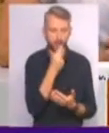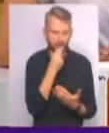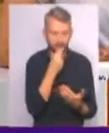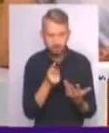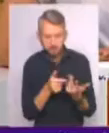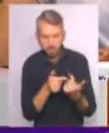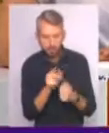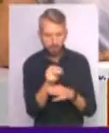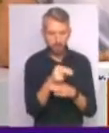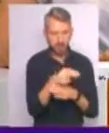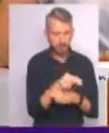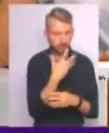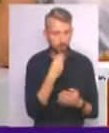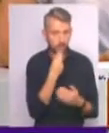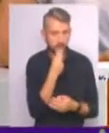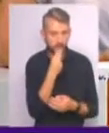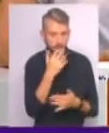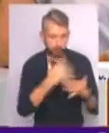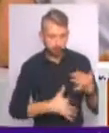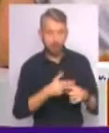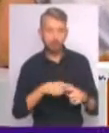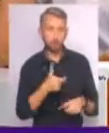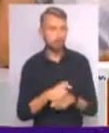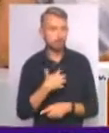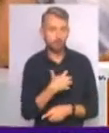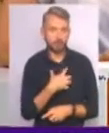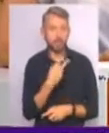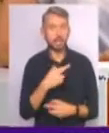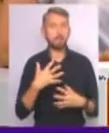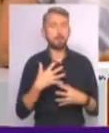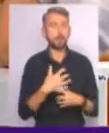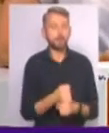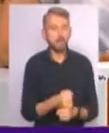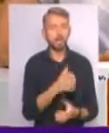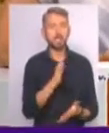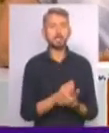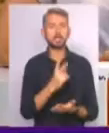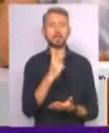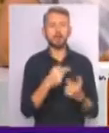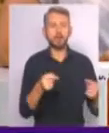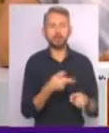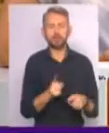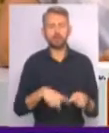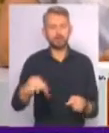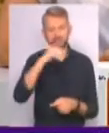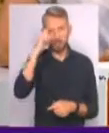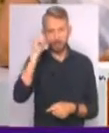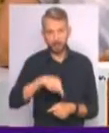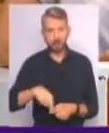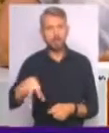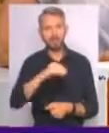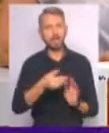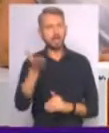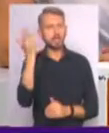там подкорректировала, да? Это очень важно. То есть для похудения есть две вещи, которые всем известны, всем уже